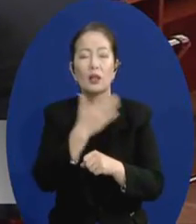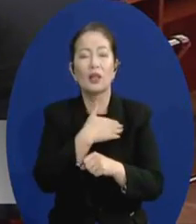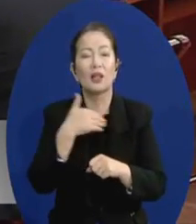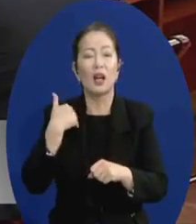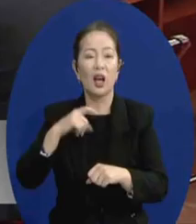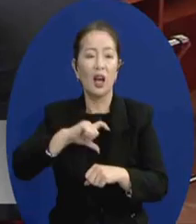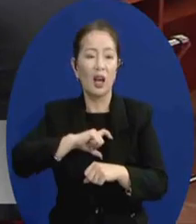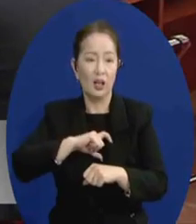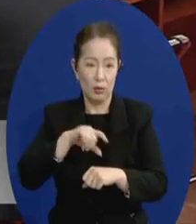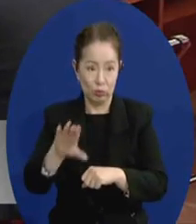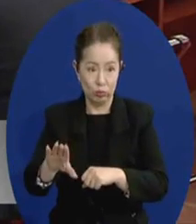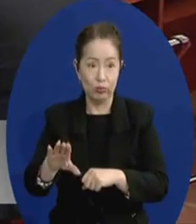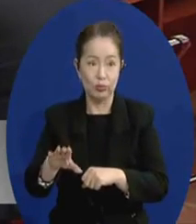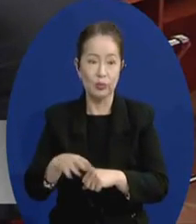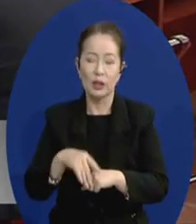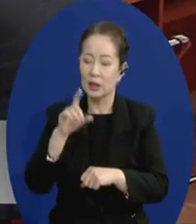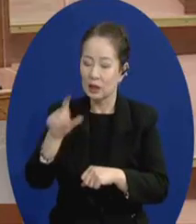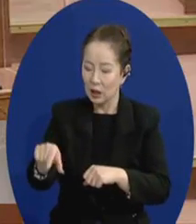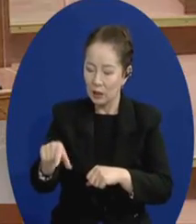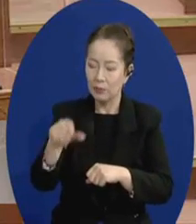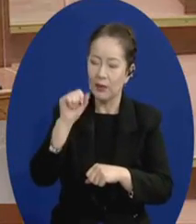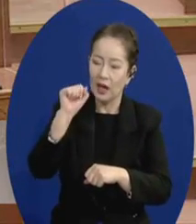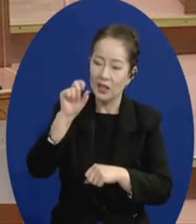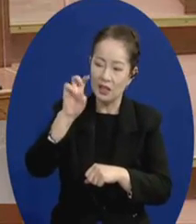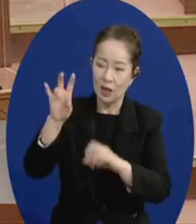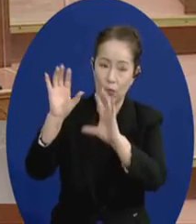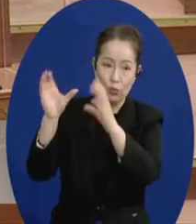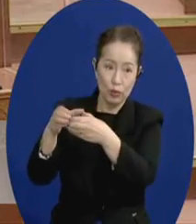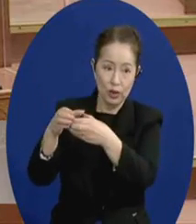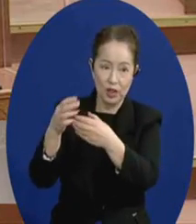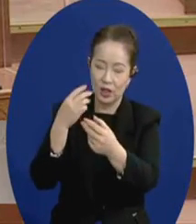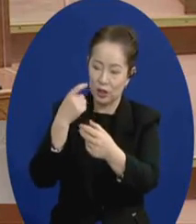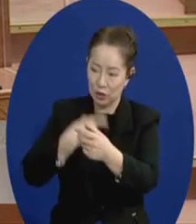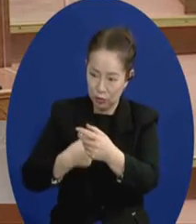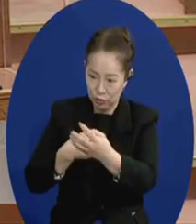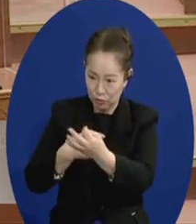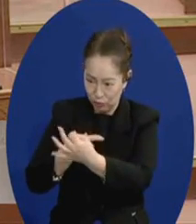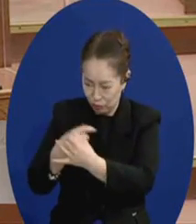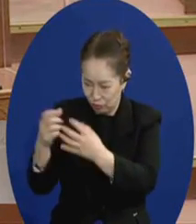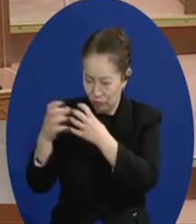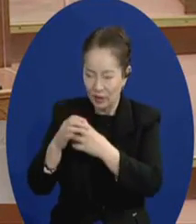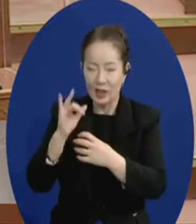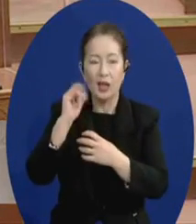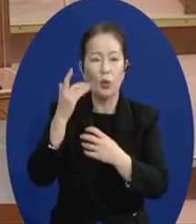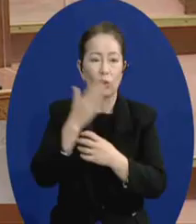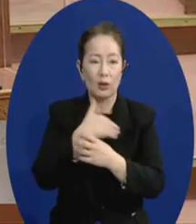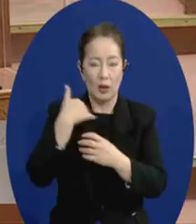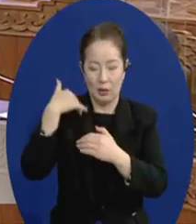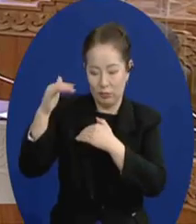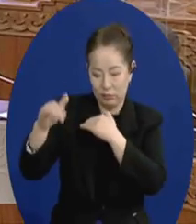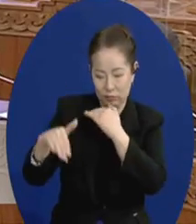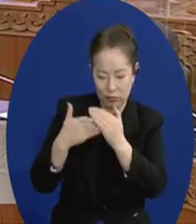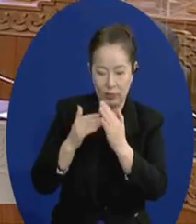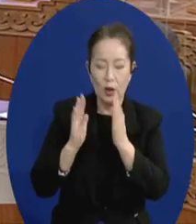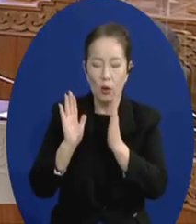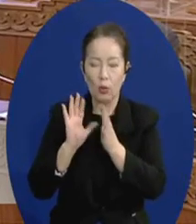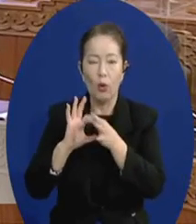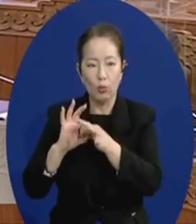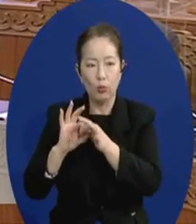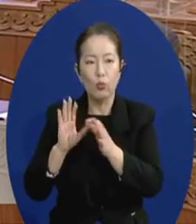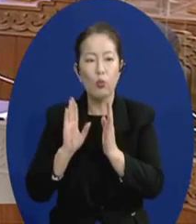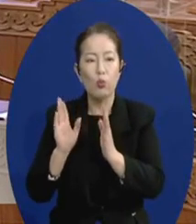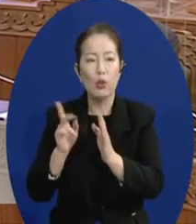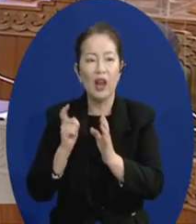даргын бүрэн эрхэд байдаг хүлээ. Тиймээс ардчилсан намын бүлгийн гишүүдийн тухайд улсын хурлын даргад хандан бүлгийн үйл ажиллагааг хэвийн хангаж